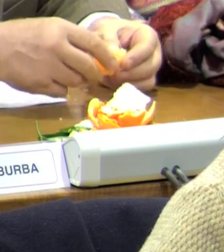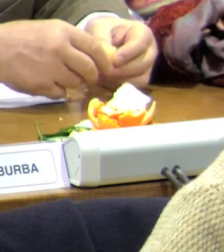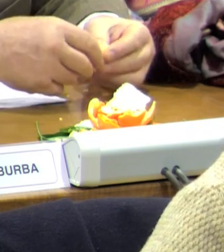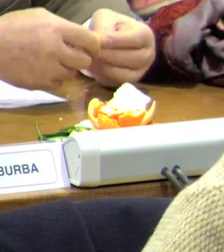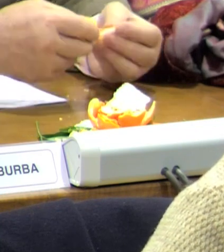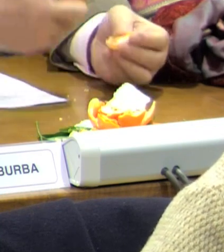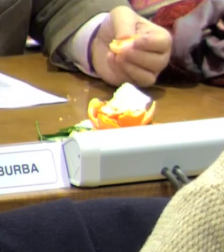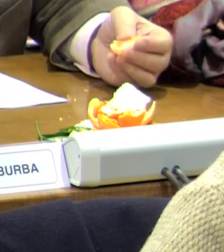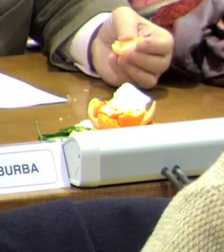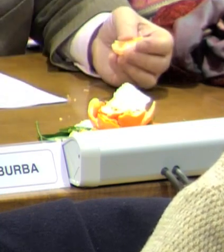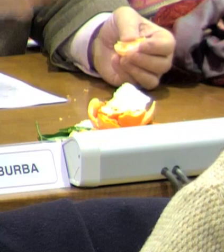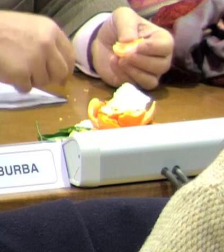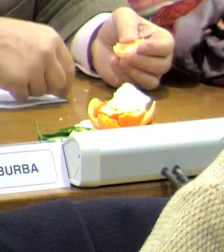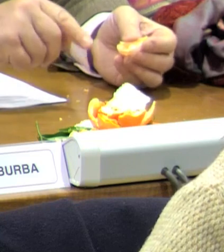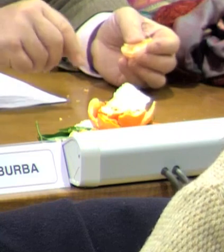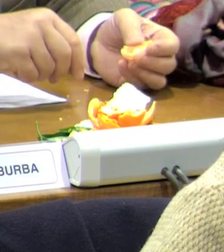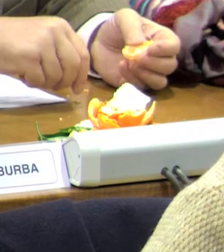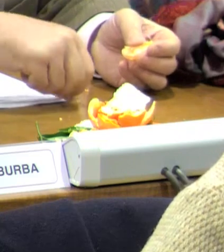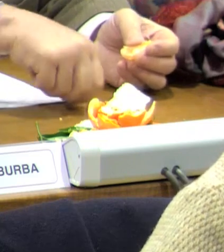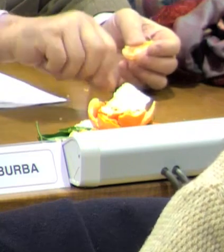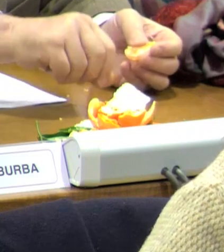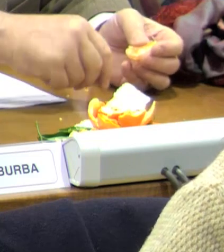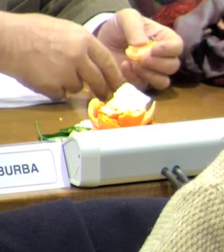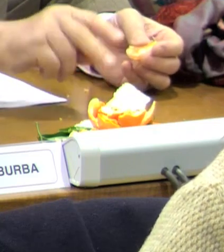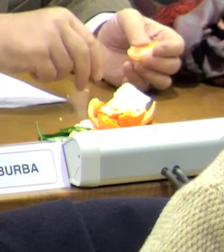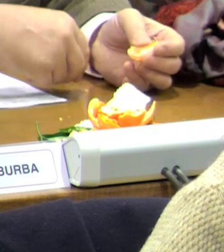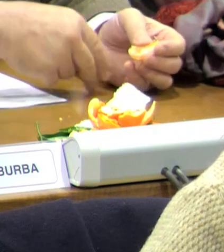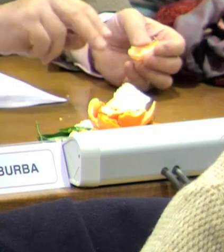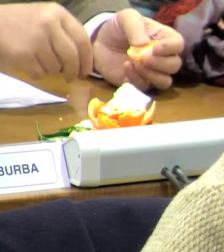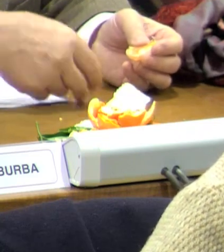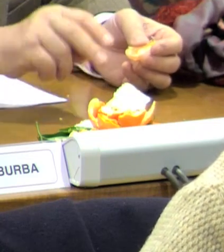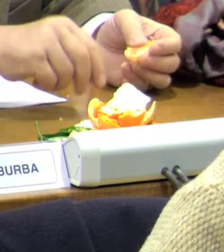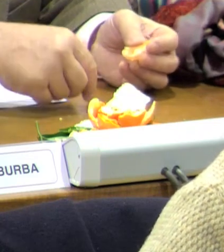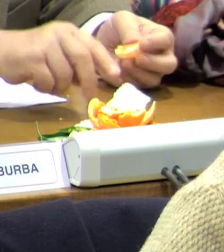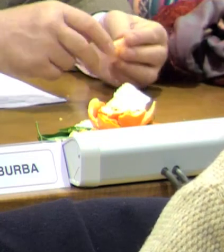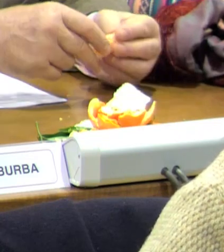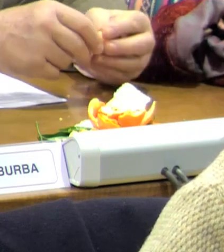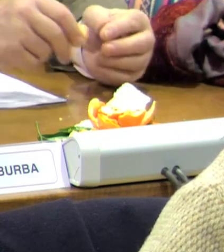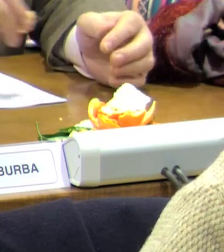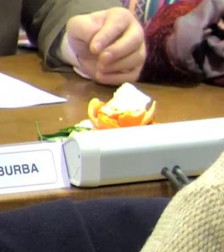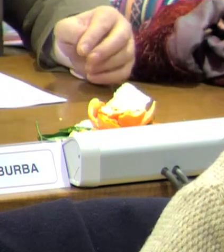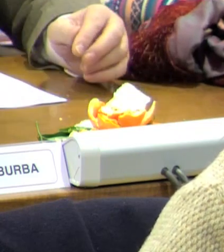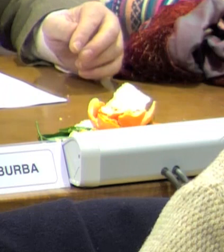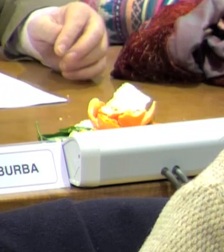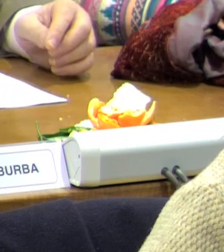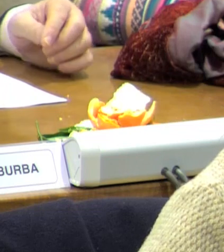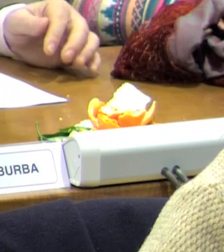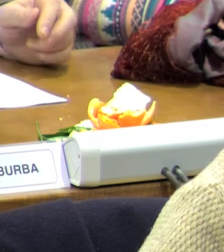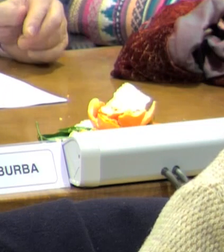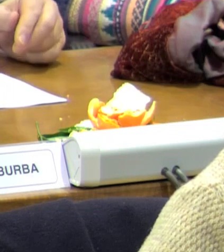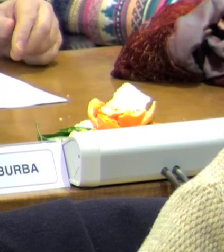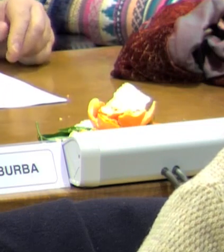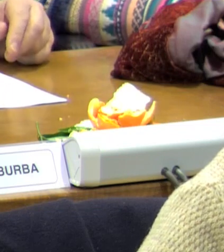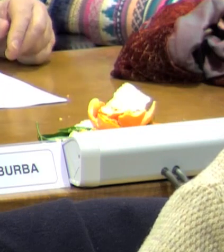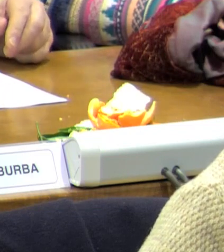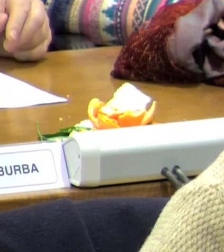usages complexe y compris ceux qui ne se voit pas mais qui améliorent au quotidien le confort de tout c'est tous et ce pour une enveloppe totale